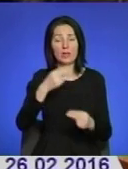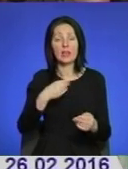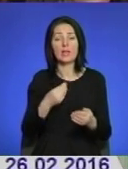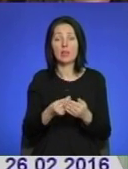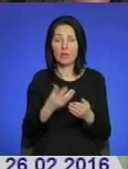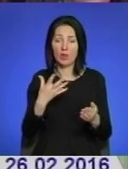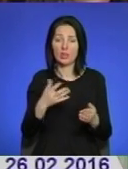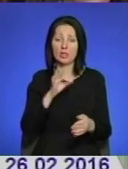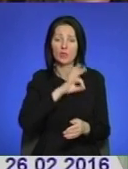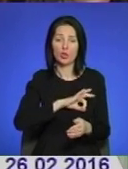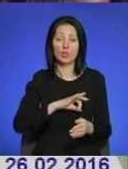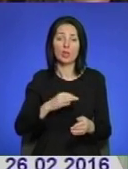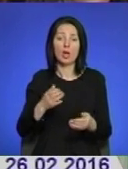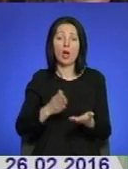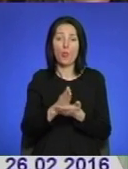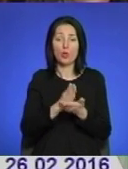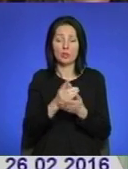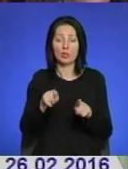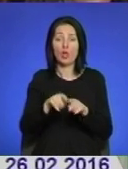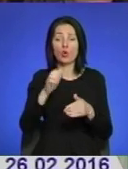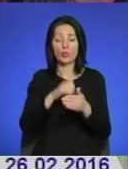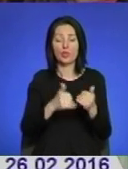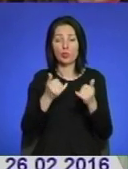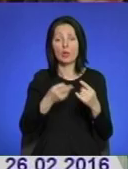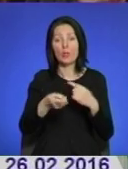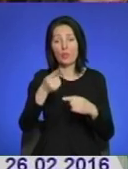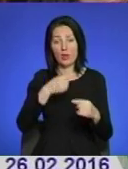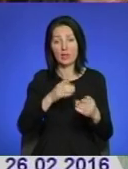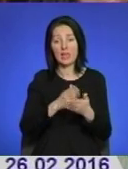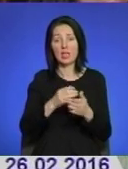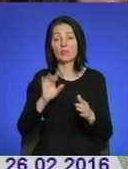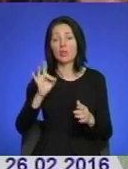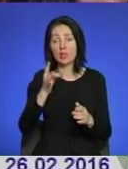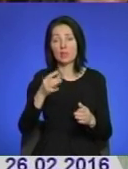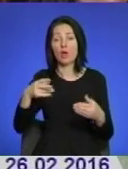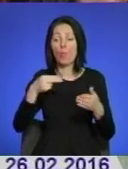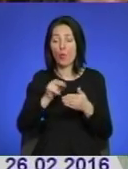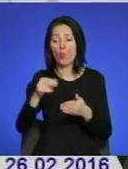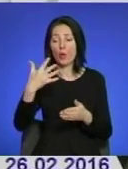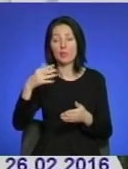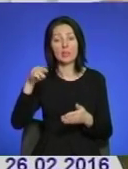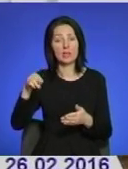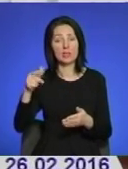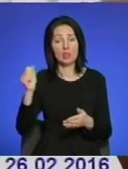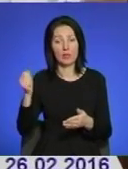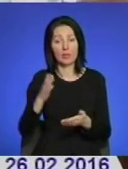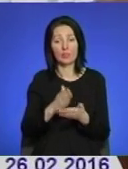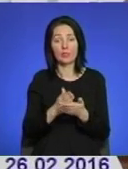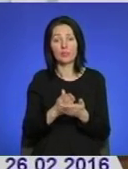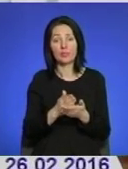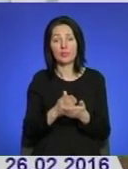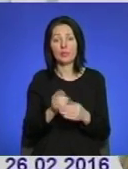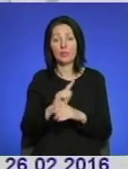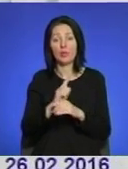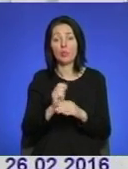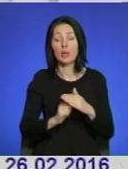послуг. Також причиною для повернення є разова покупка на 50 тисяч гривень. Є певні критерії,